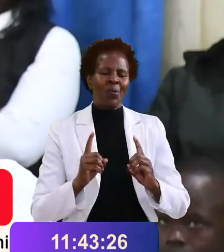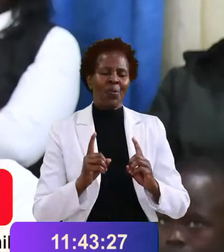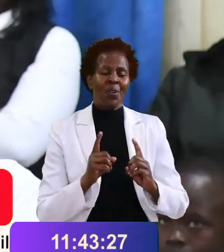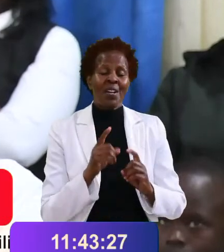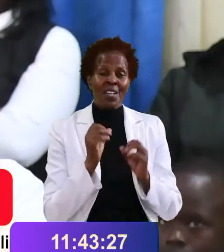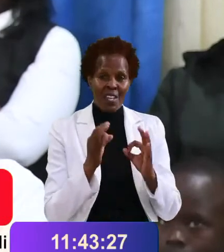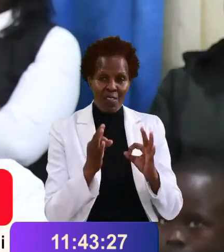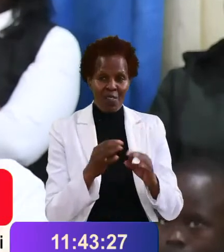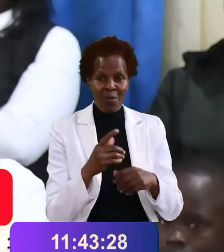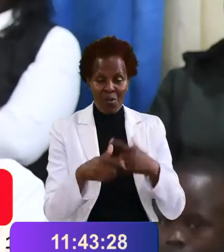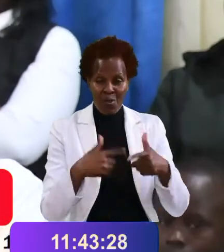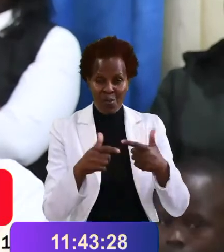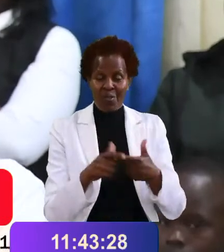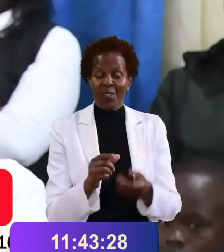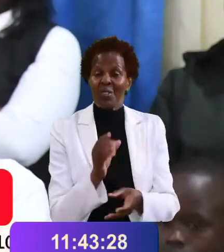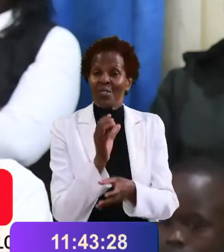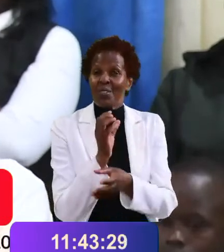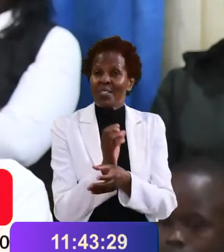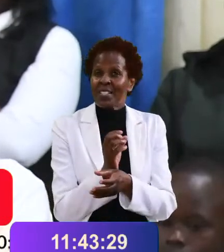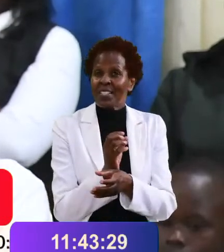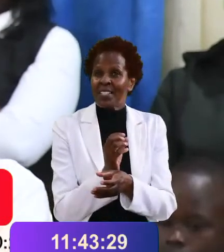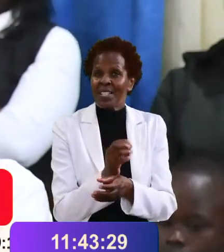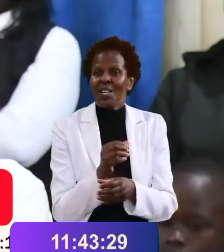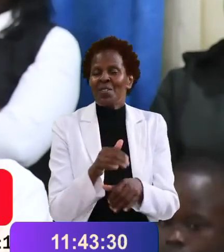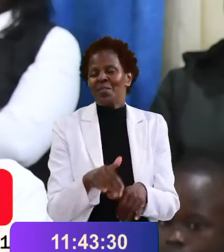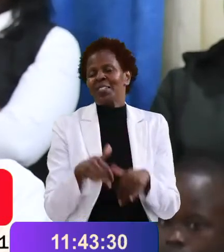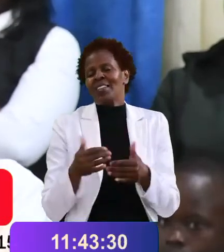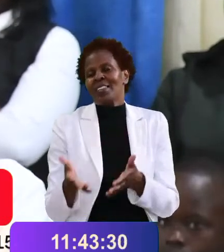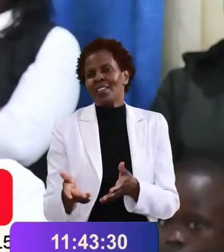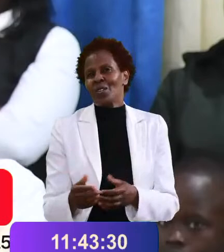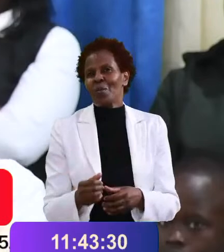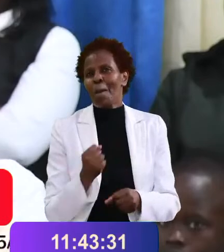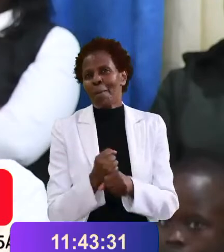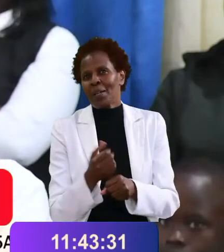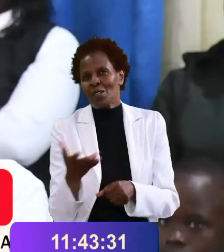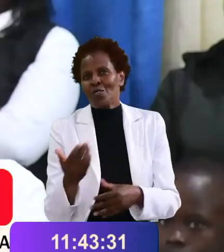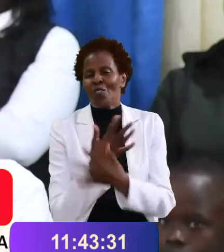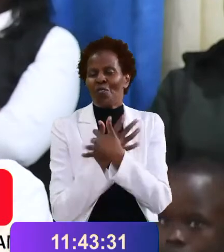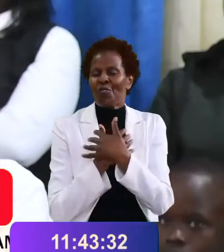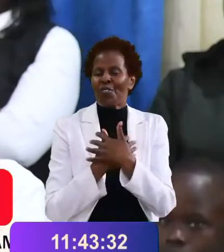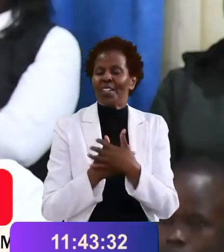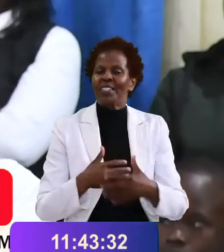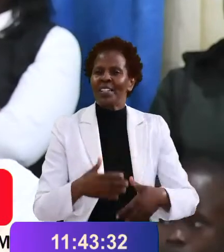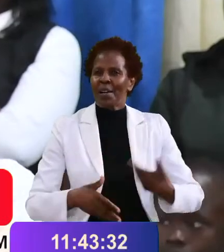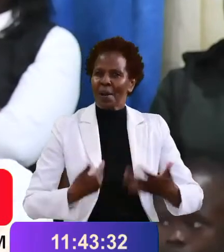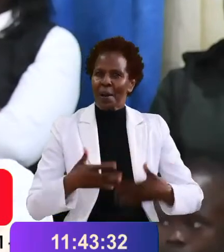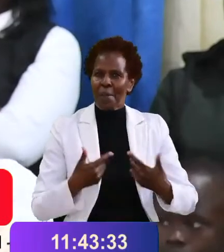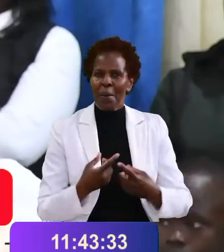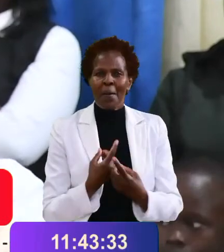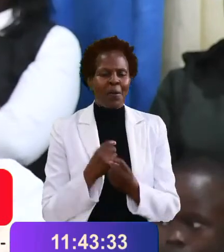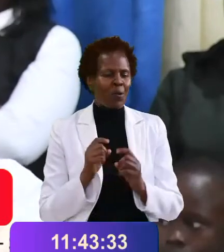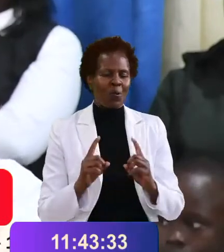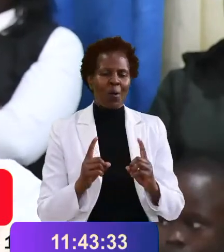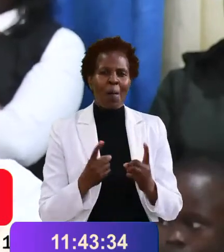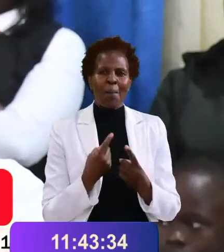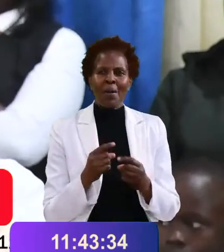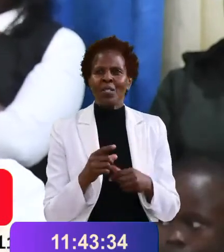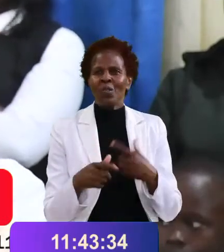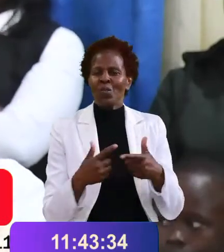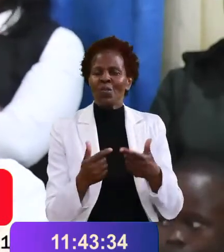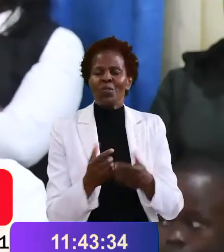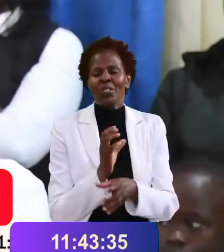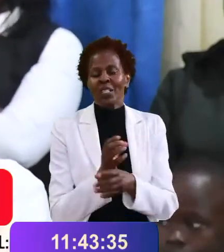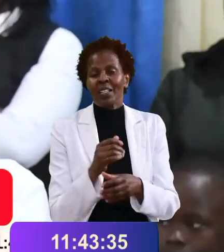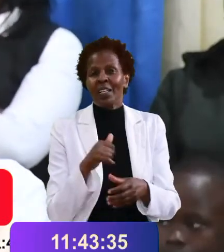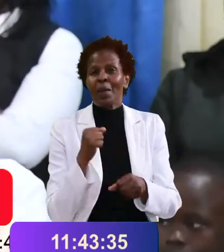kuenda kanisa, unabaki ndio umfurahishe huyo mwingine, lakini unafaa kuenda kanisani ndio umfurahishe Mungu,